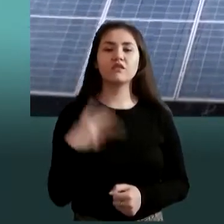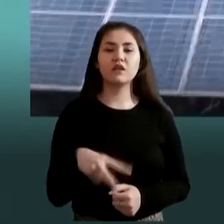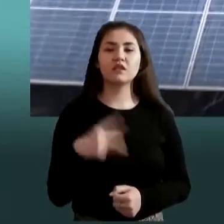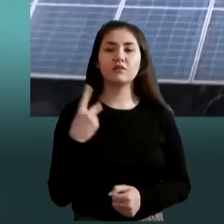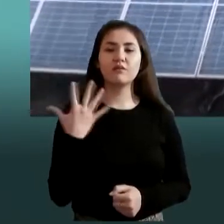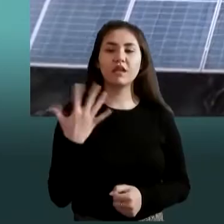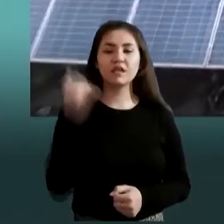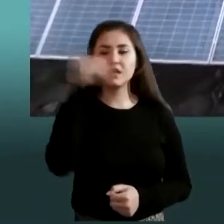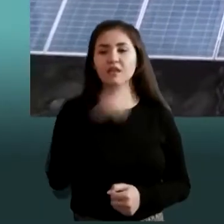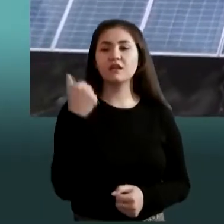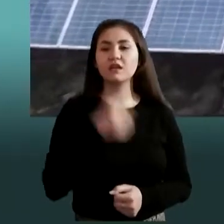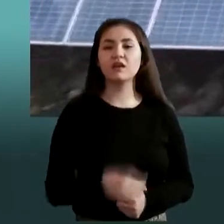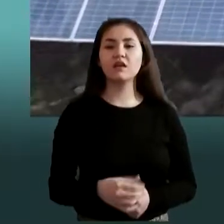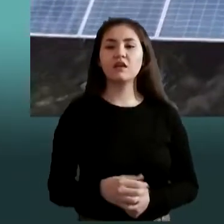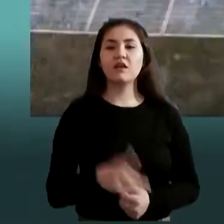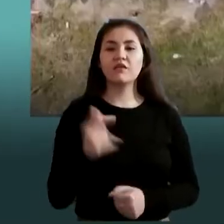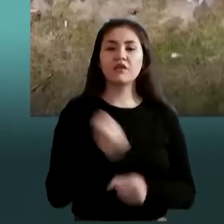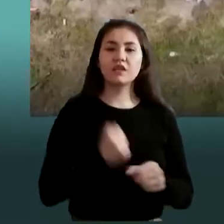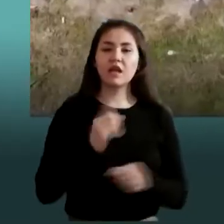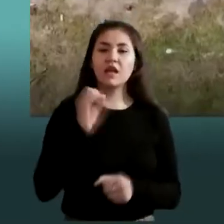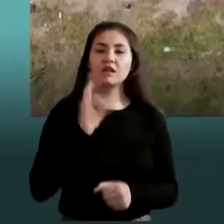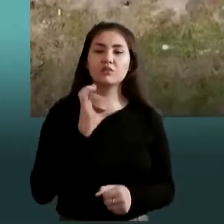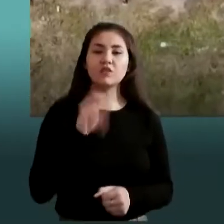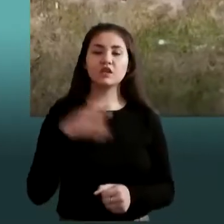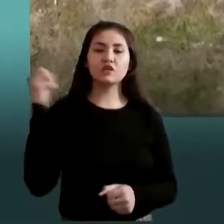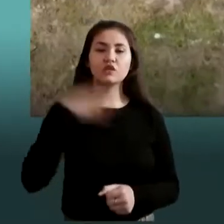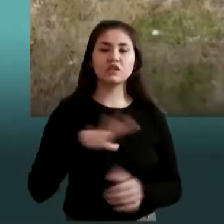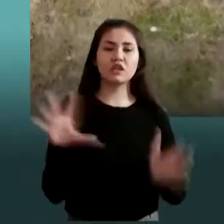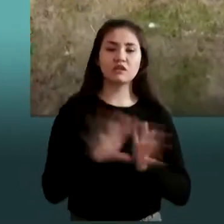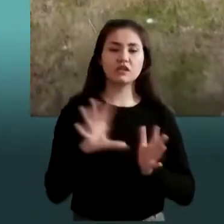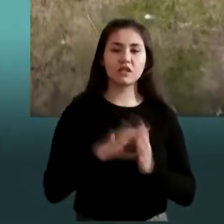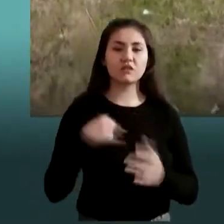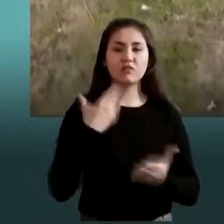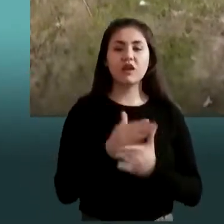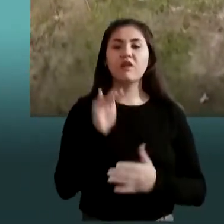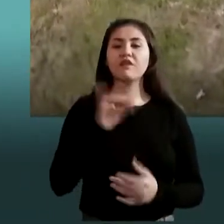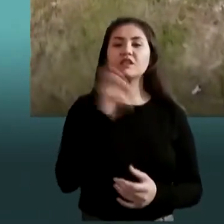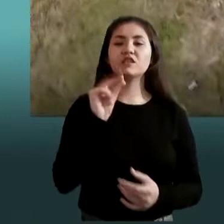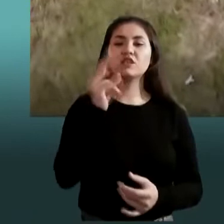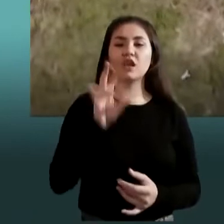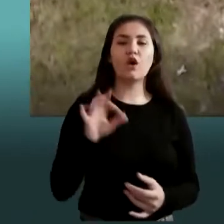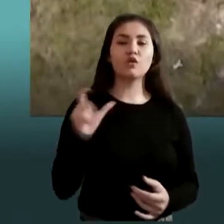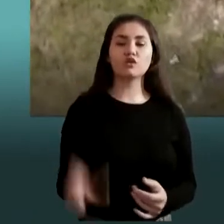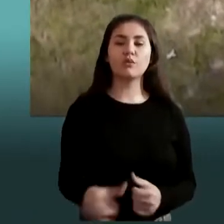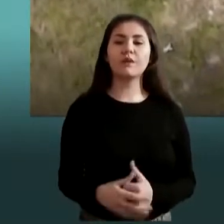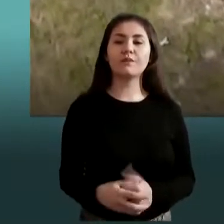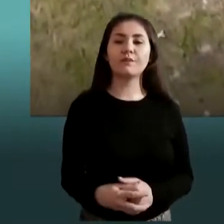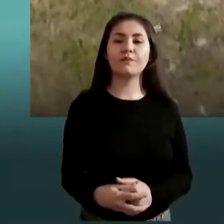2025 рік веде в експлуатацію сонячну електростанцію, маю на увазі фізичні особи,